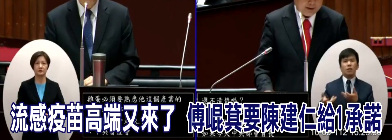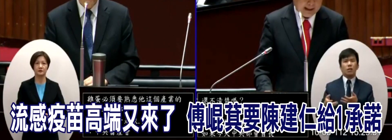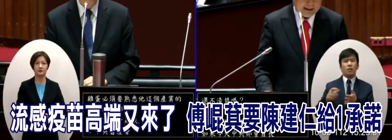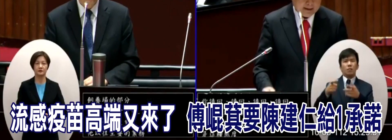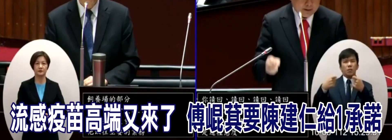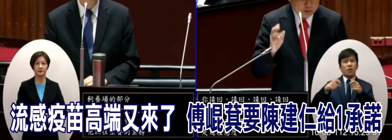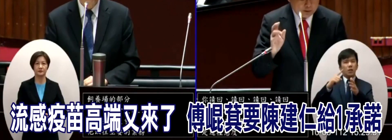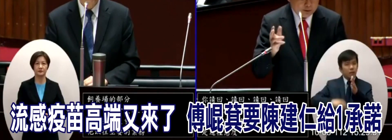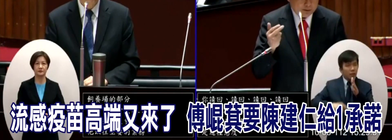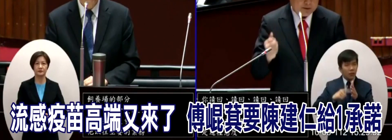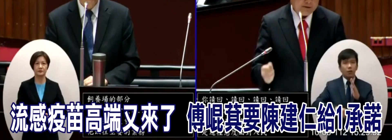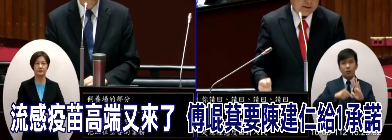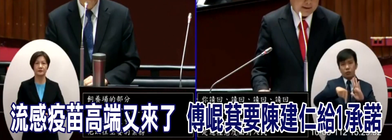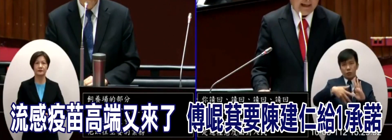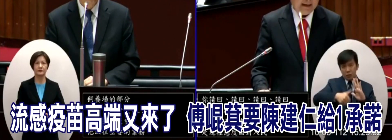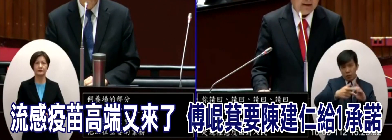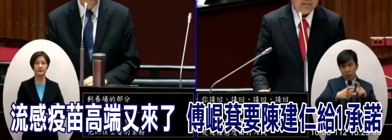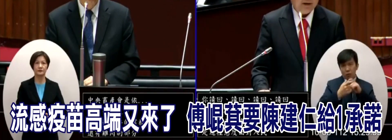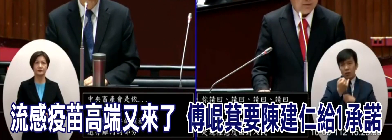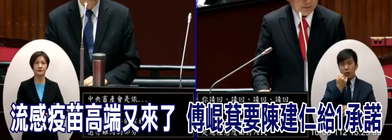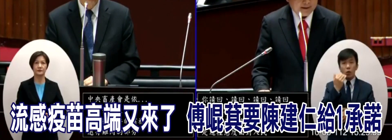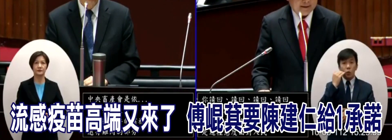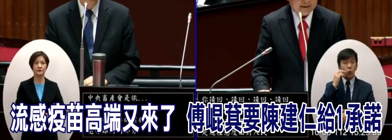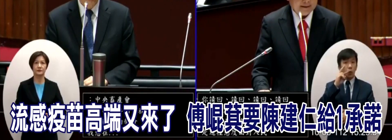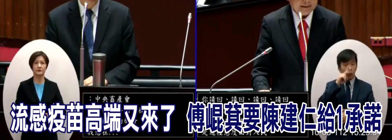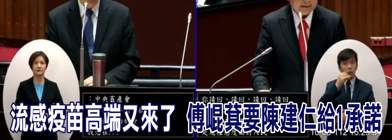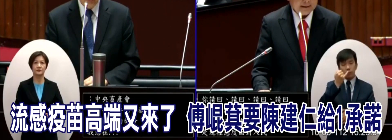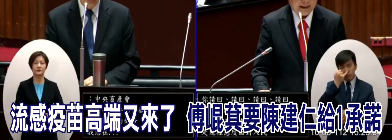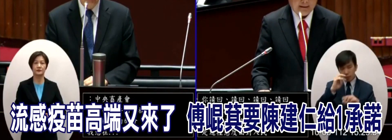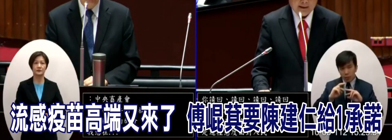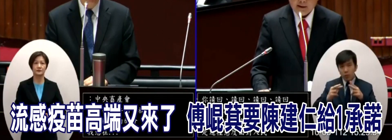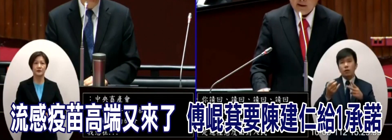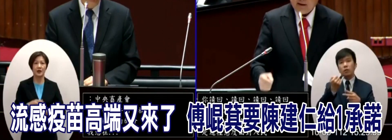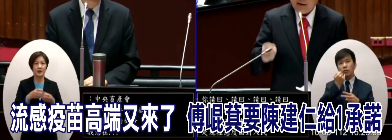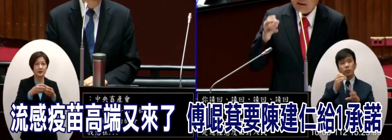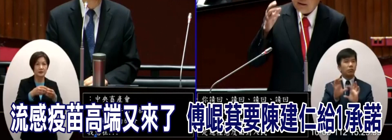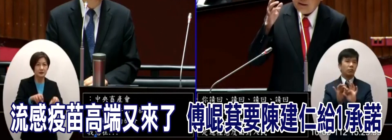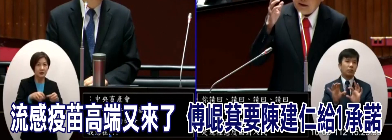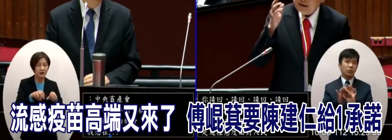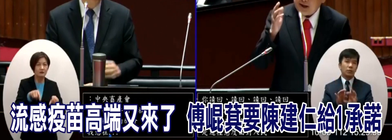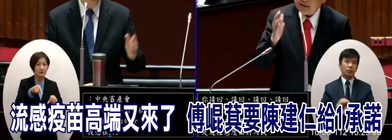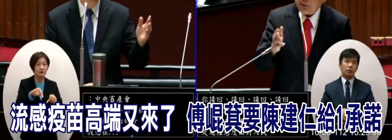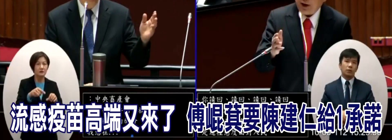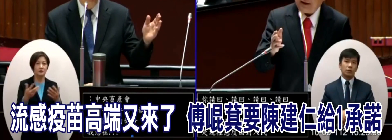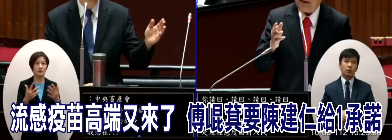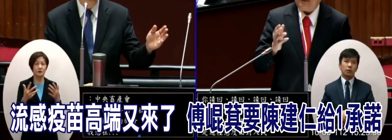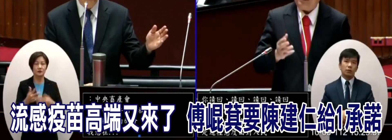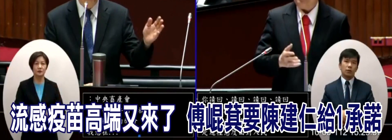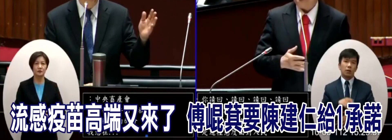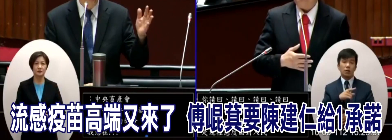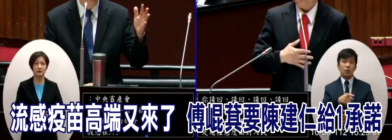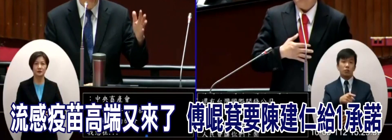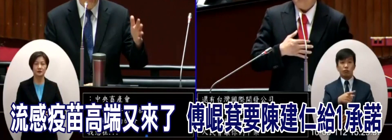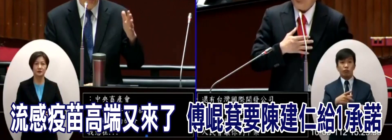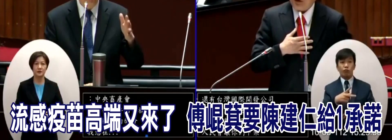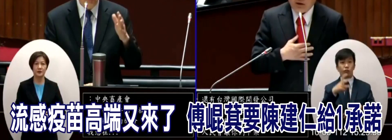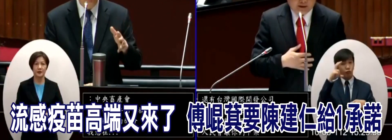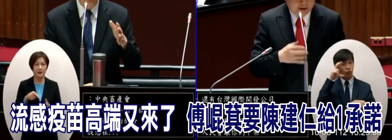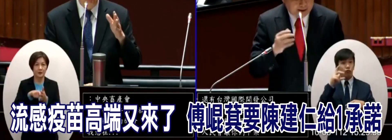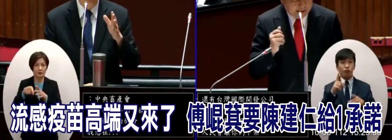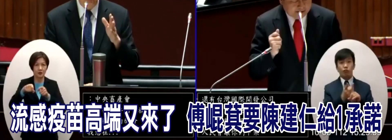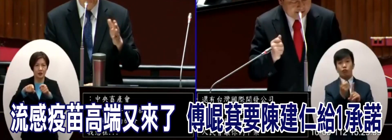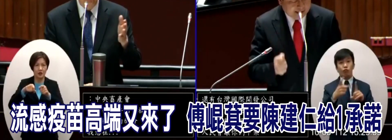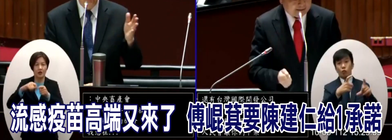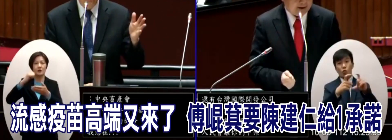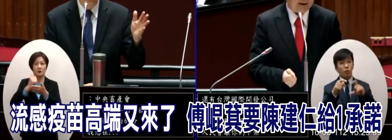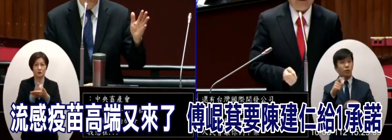长都可以回答。做错了就要改。没有关系， 在鸡蛋的这一个部分， 您这样子回答， 做过专案进口